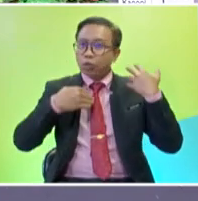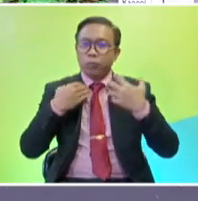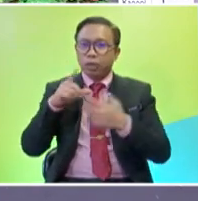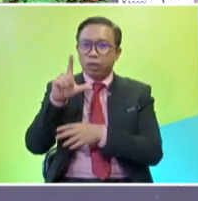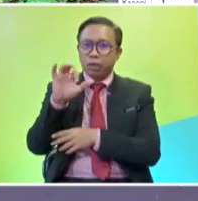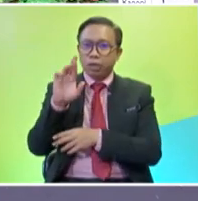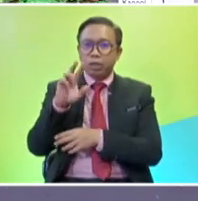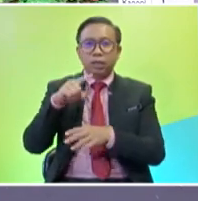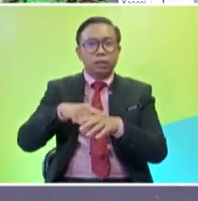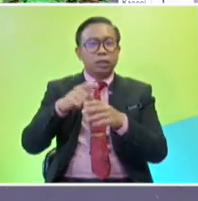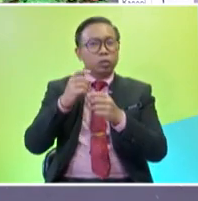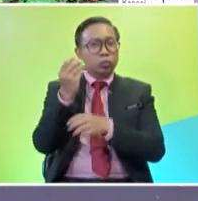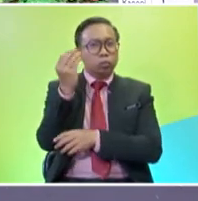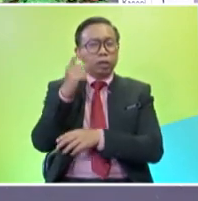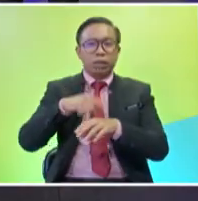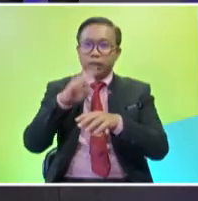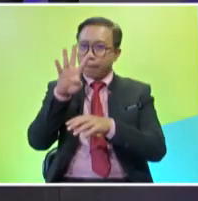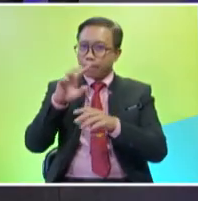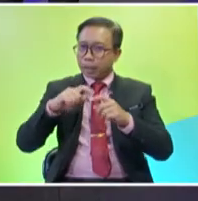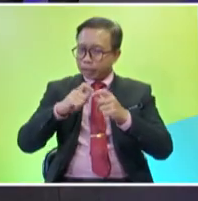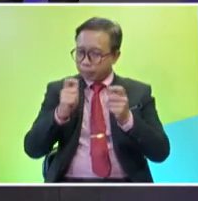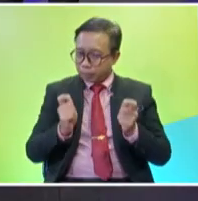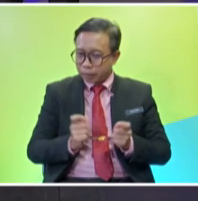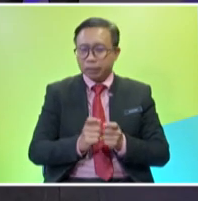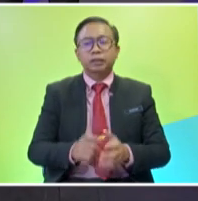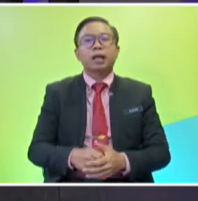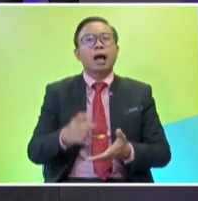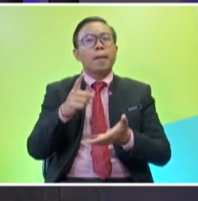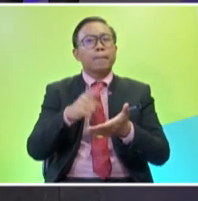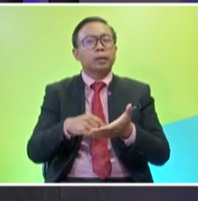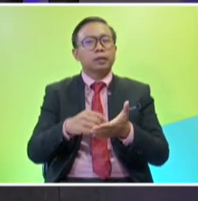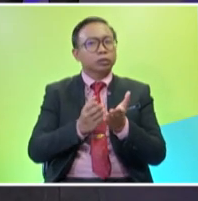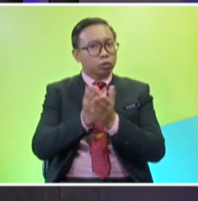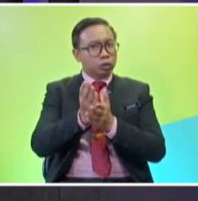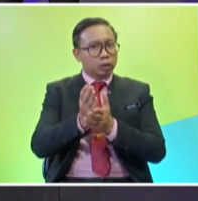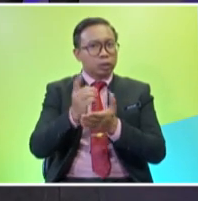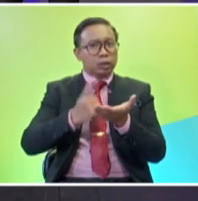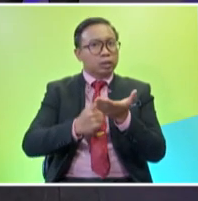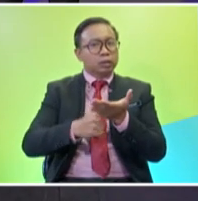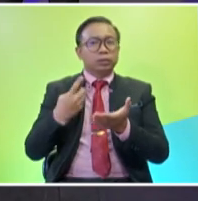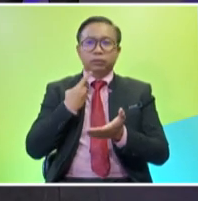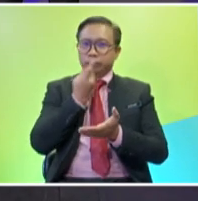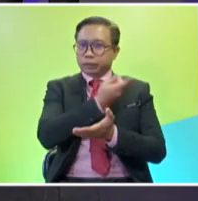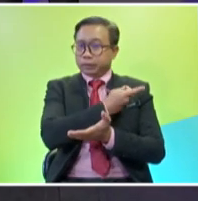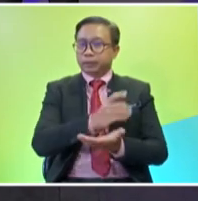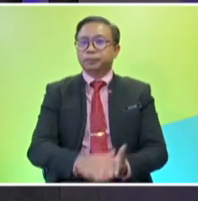di empat kawasan di dunia Jadi teruskan dengan perbincangan kita